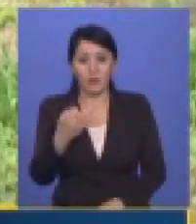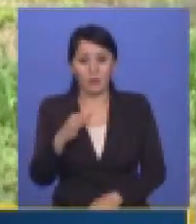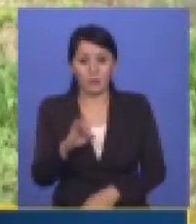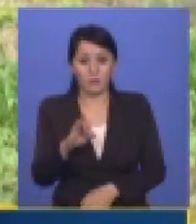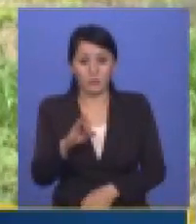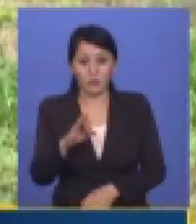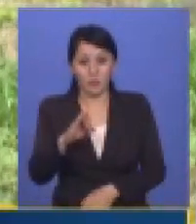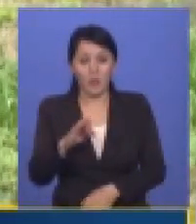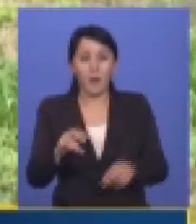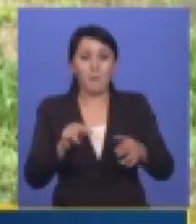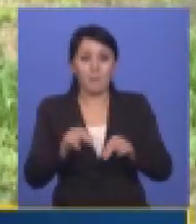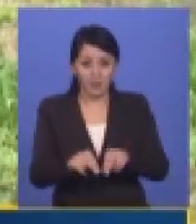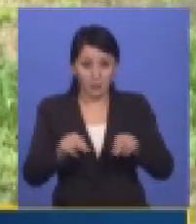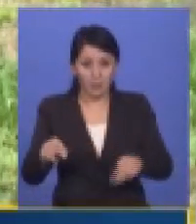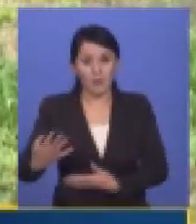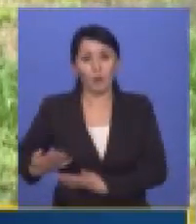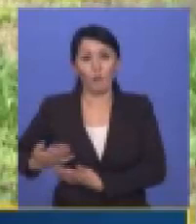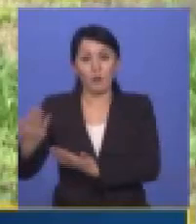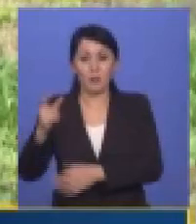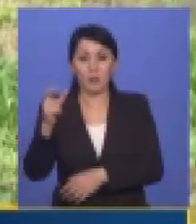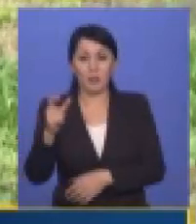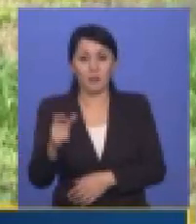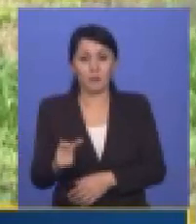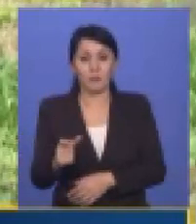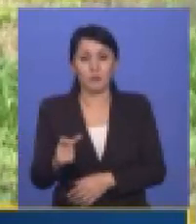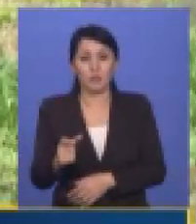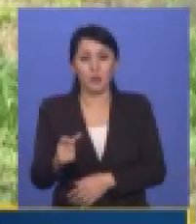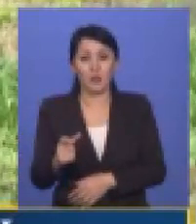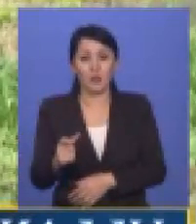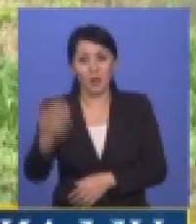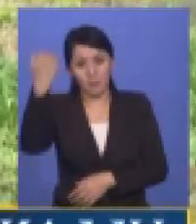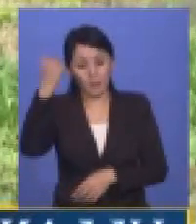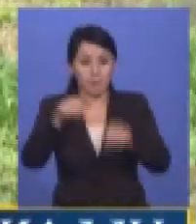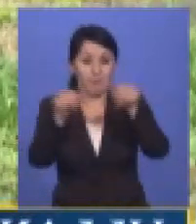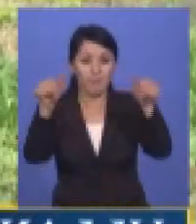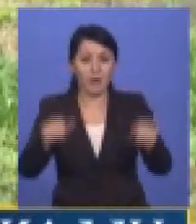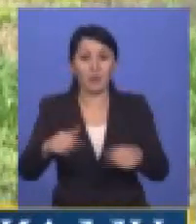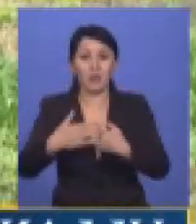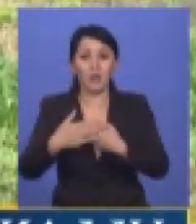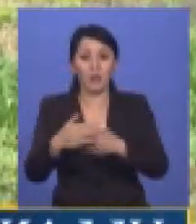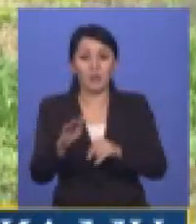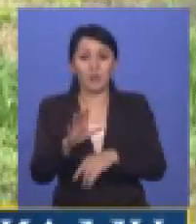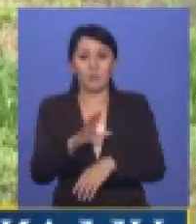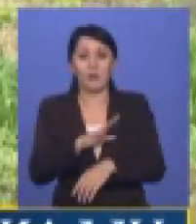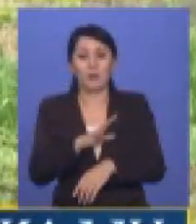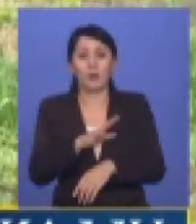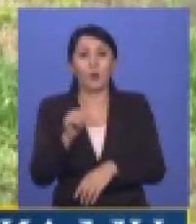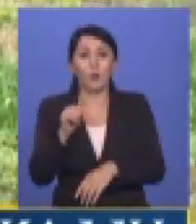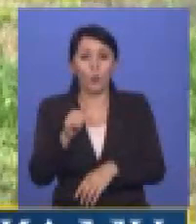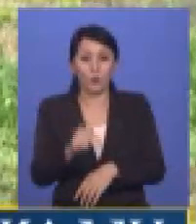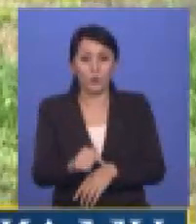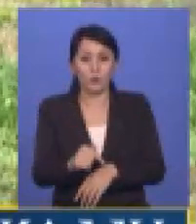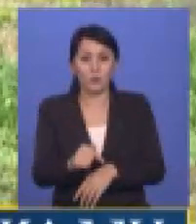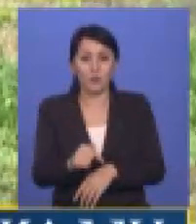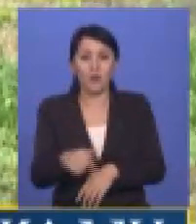қаланың құрметті азаматы, сол кісінің туған күні. Соған арнап мемориалдық тақтаны ашып атырмыз. Ол кісімен